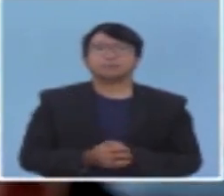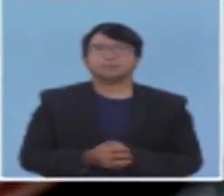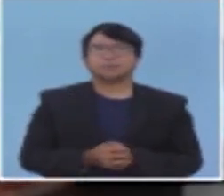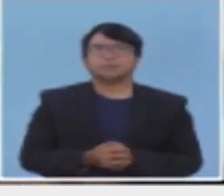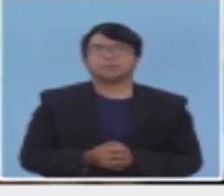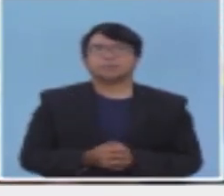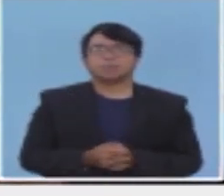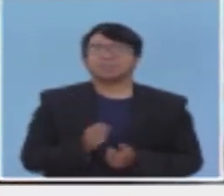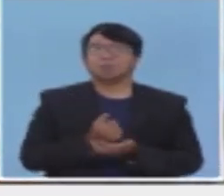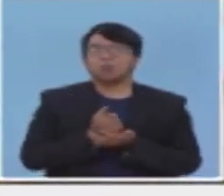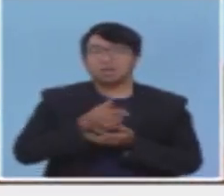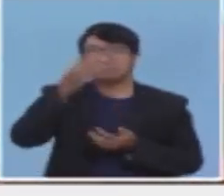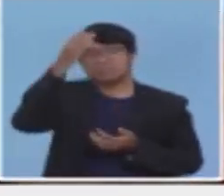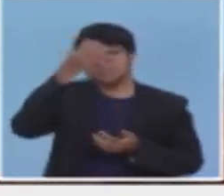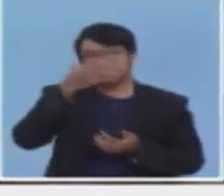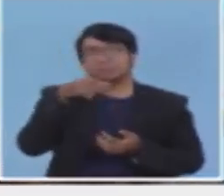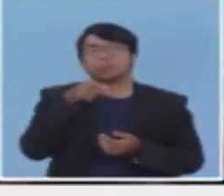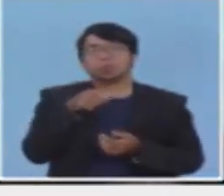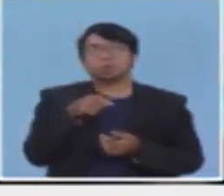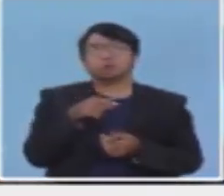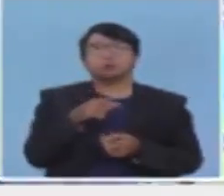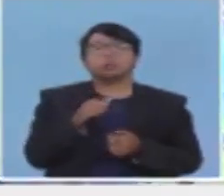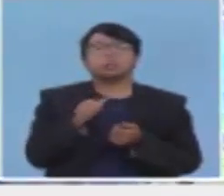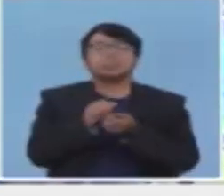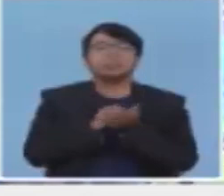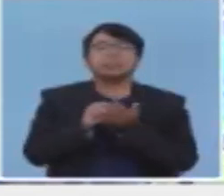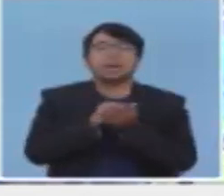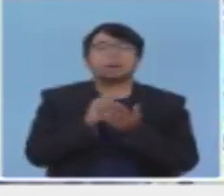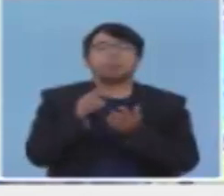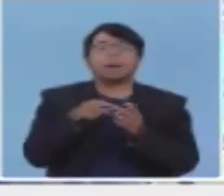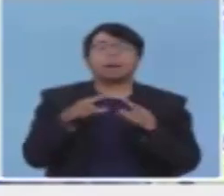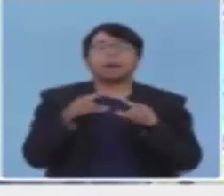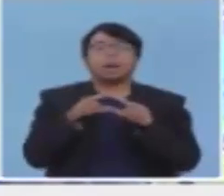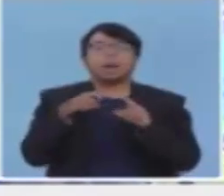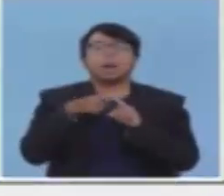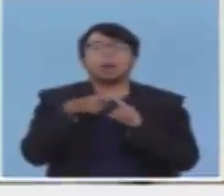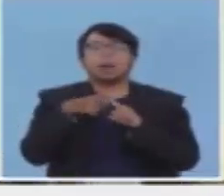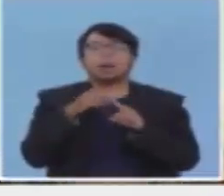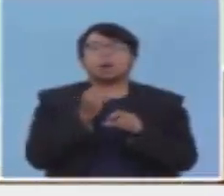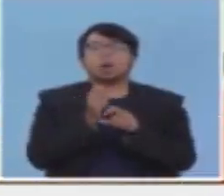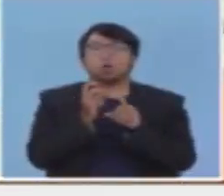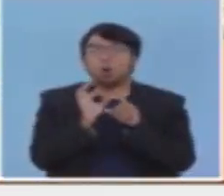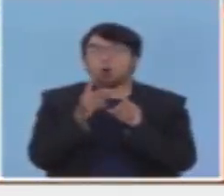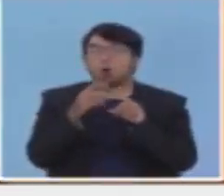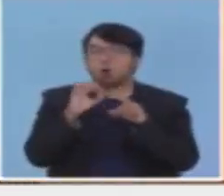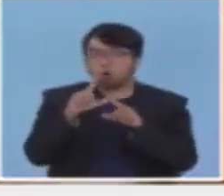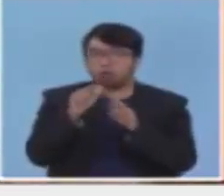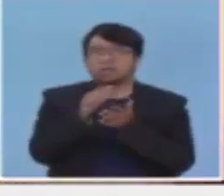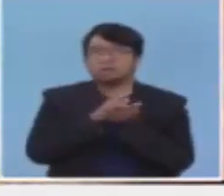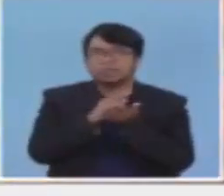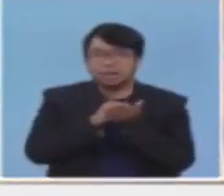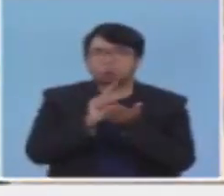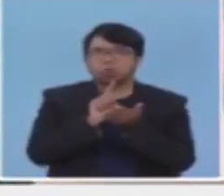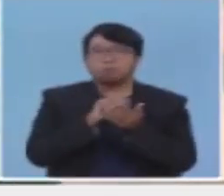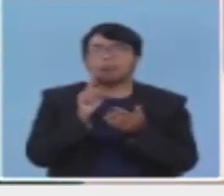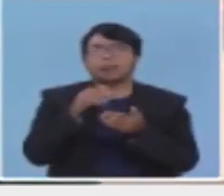dapat dibersihkan dengan menggunakan alkohol untuk dapat digunakan kembali. Cuman untuk meningkatkan